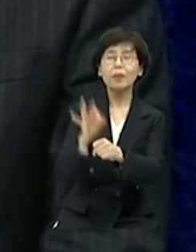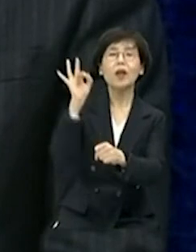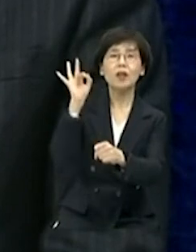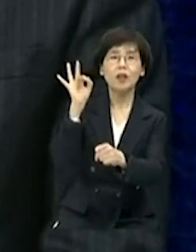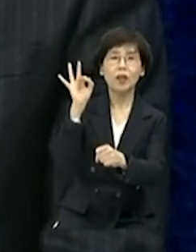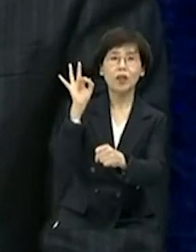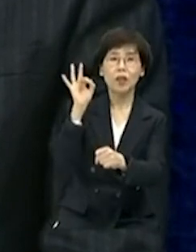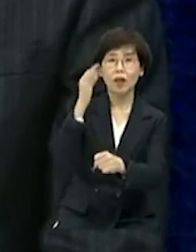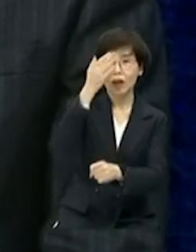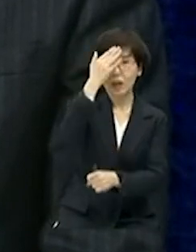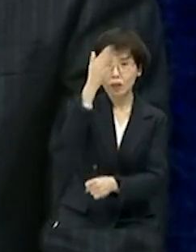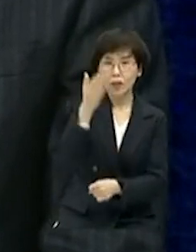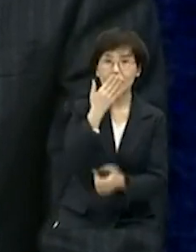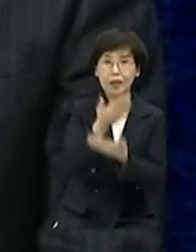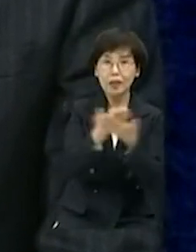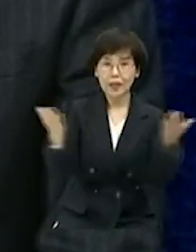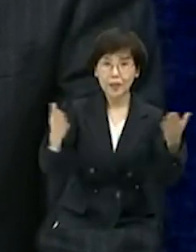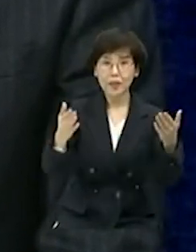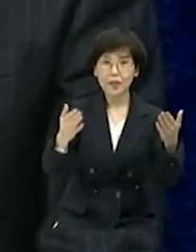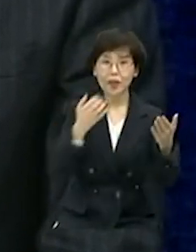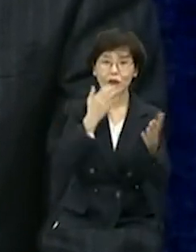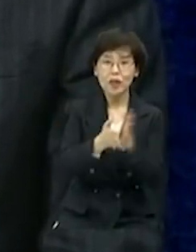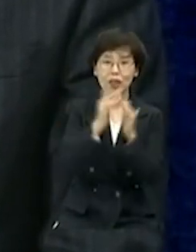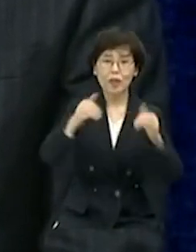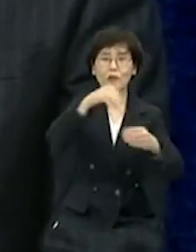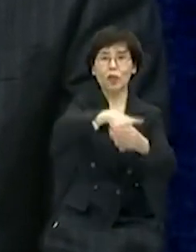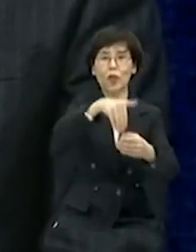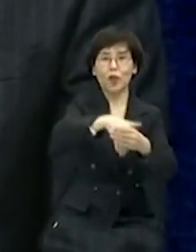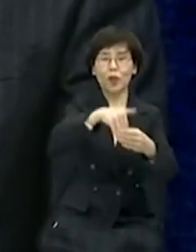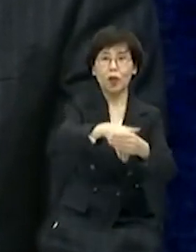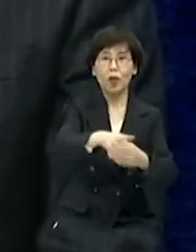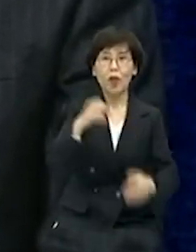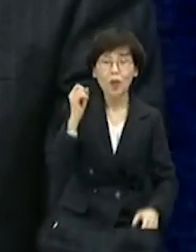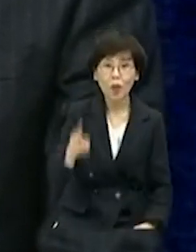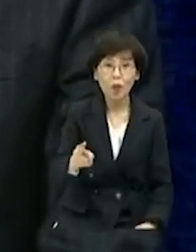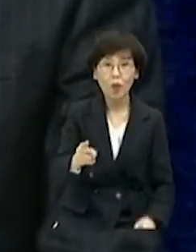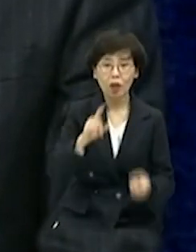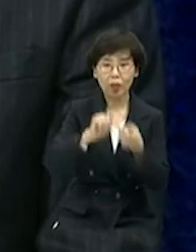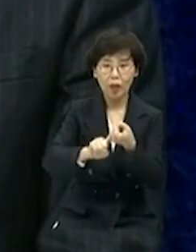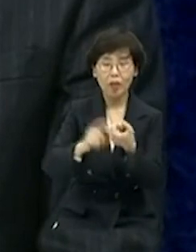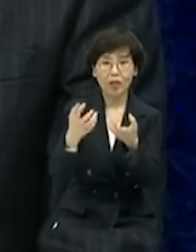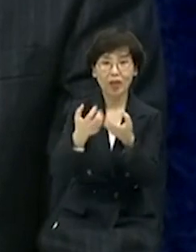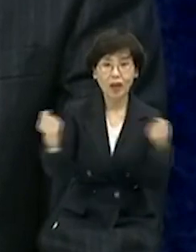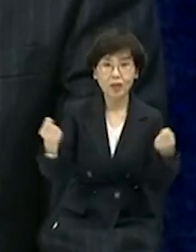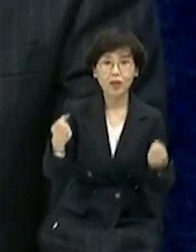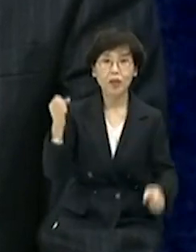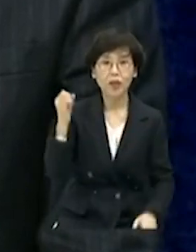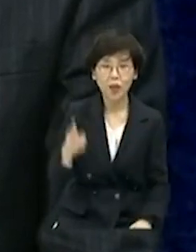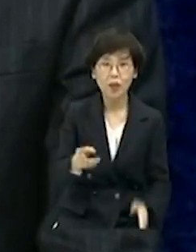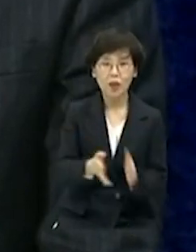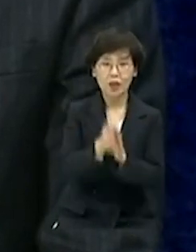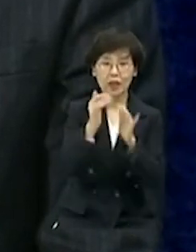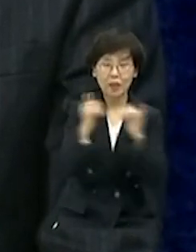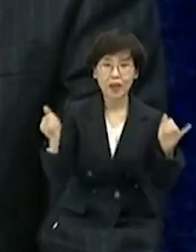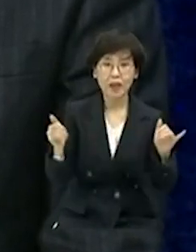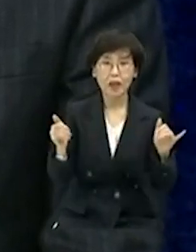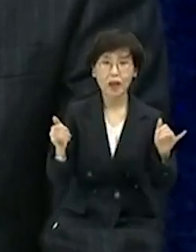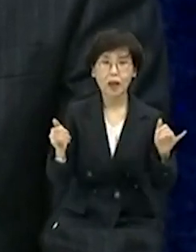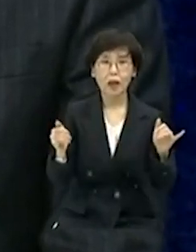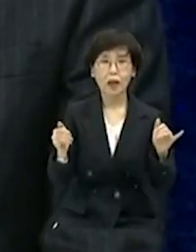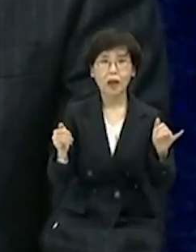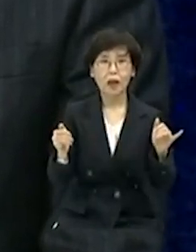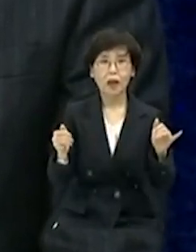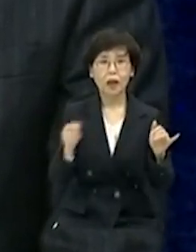전의 무상급식 주민투표였습니다. 아니 또 이것마저 편가르고 그 사이에 또 시민들 사이에